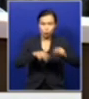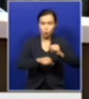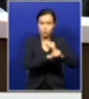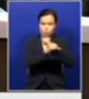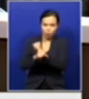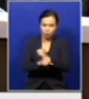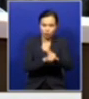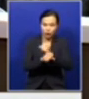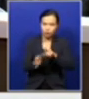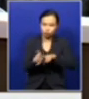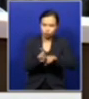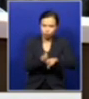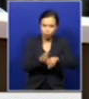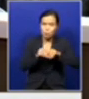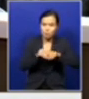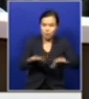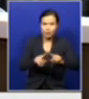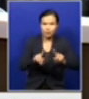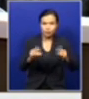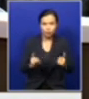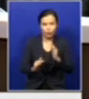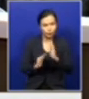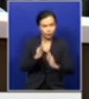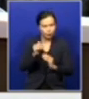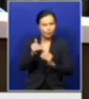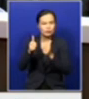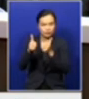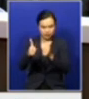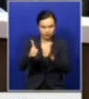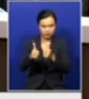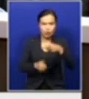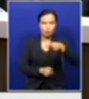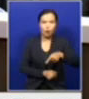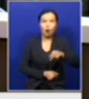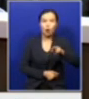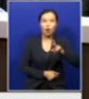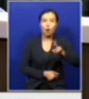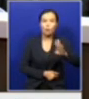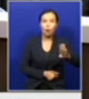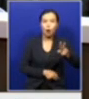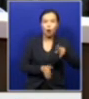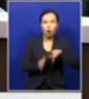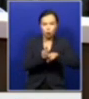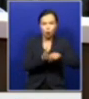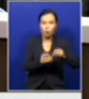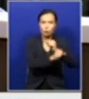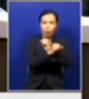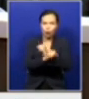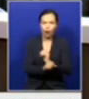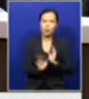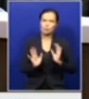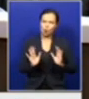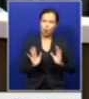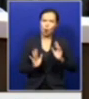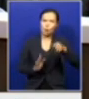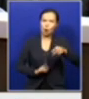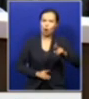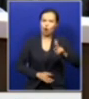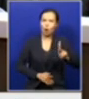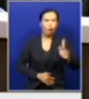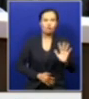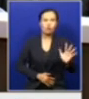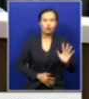ของโรคแต่ณเวลานี้สถานการณ์ดีขึ้นมากแล้วค่ะการใช้พรบ.ควบคุมโรคก็เพียงพอแล้วค่ะถ้ารัฐบาล